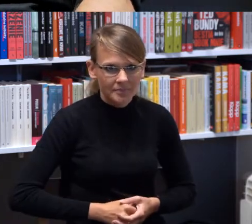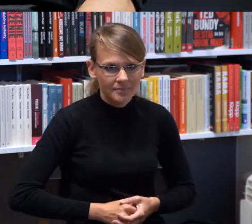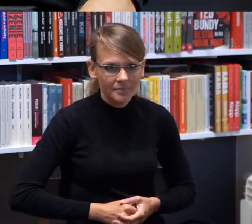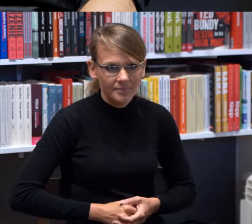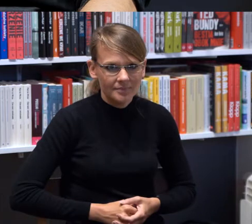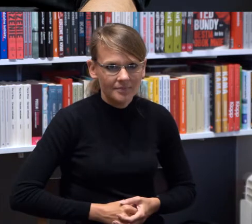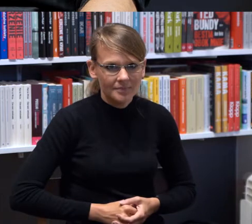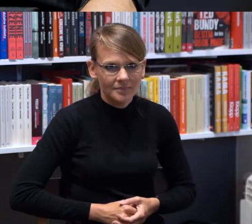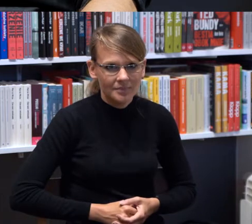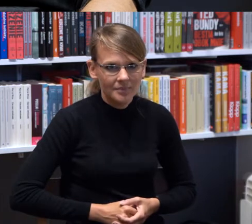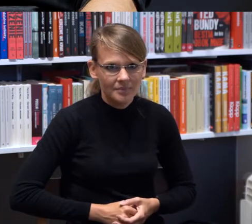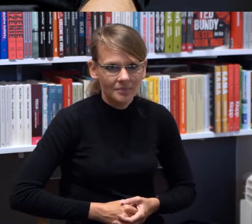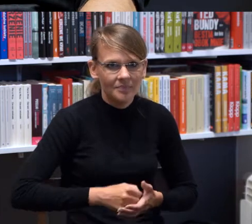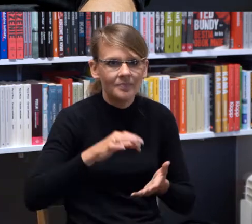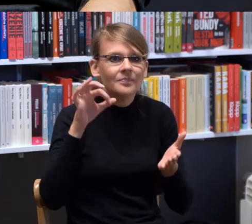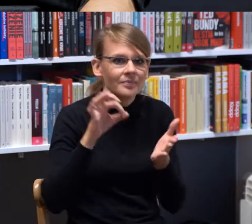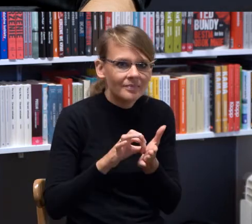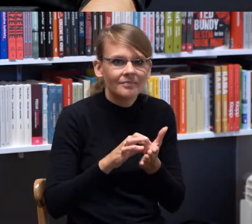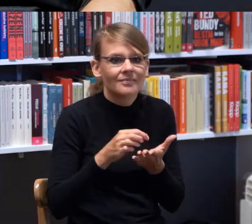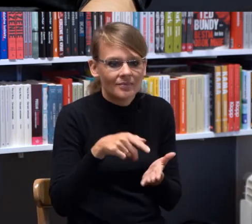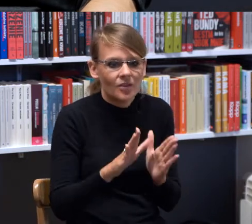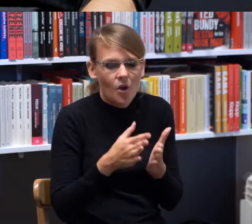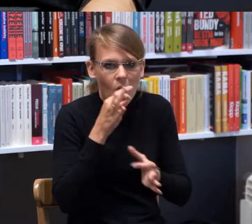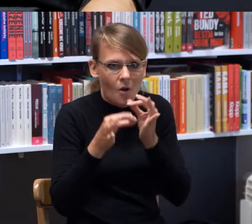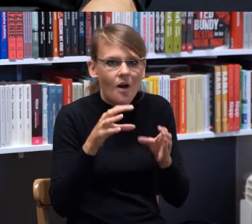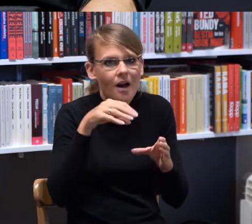Więc na pewno ta opowieść jest też opowieścią o dystansie,